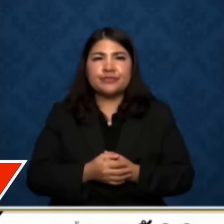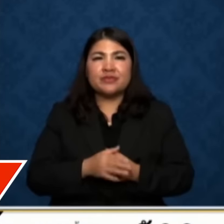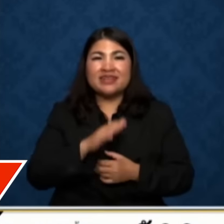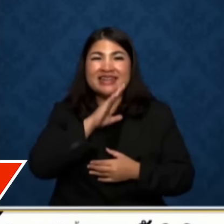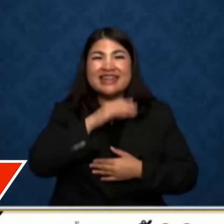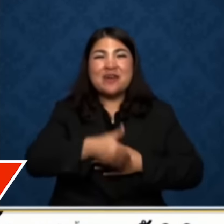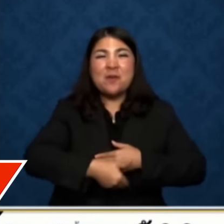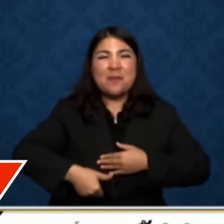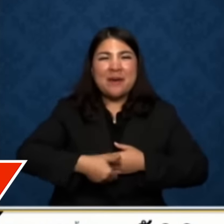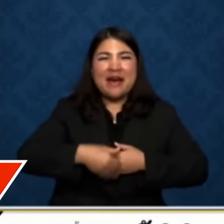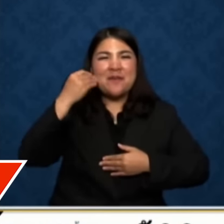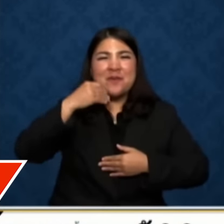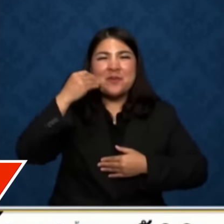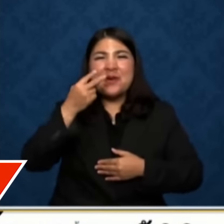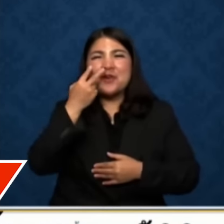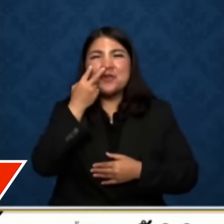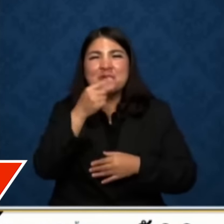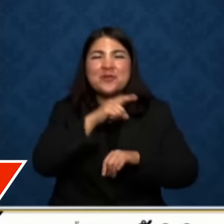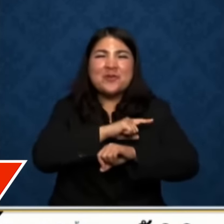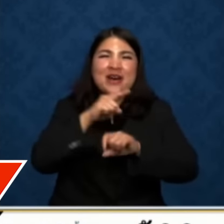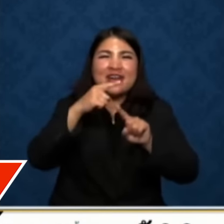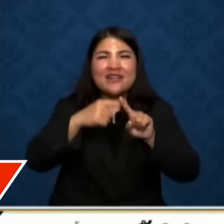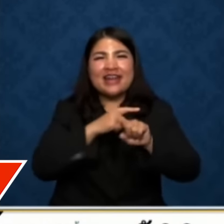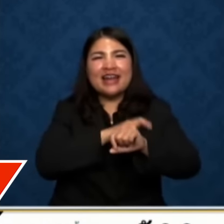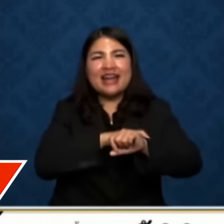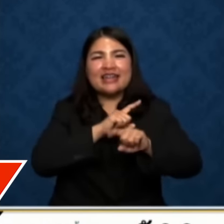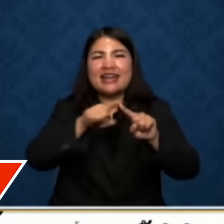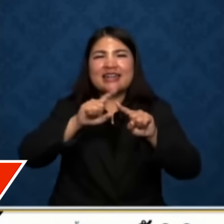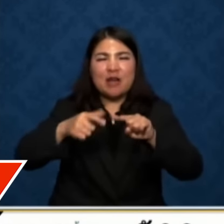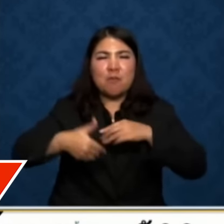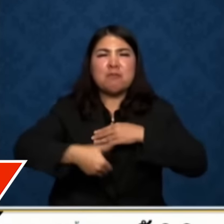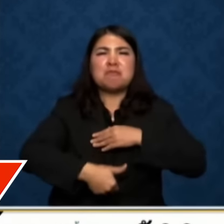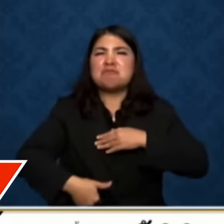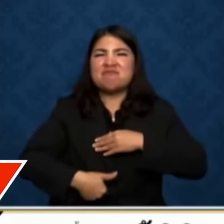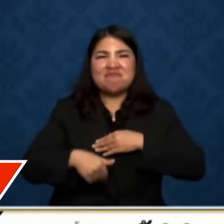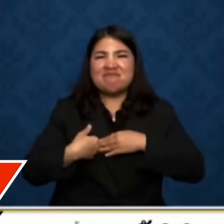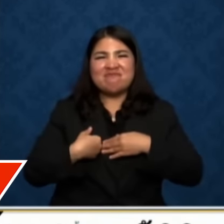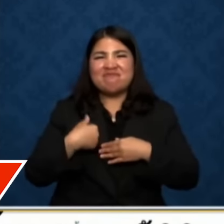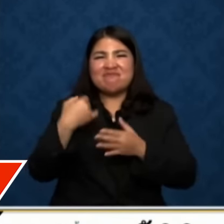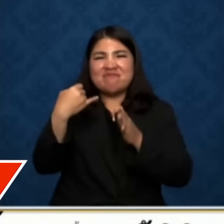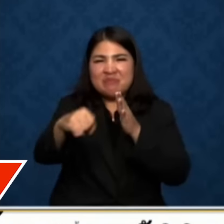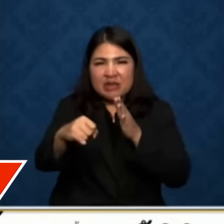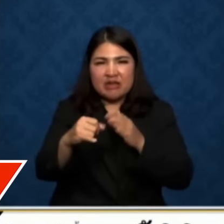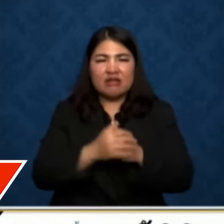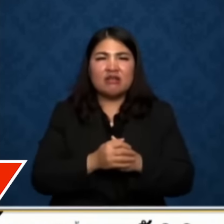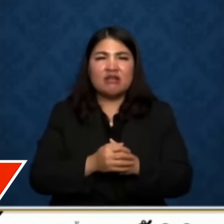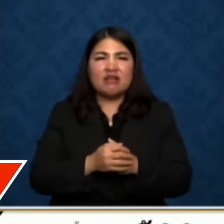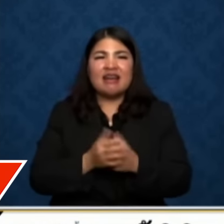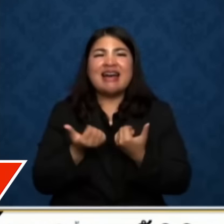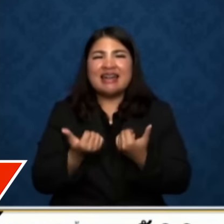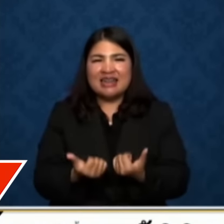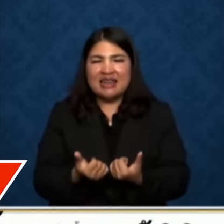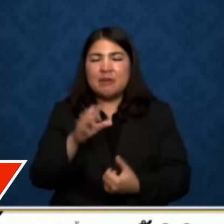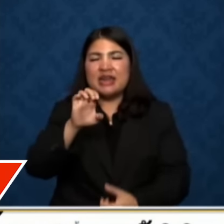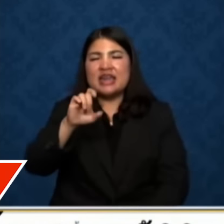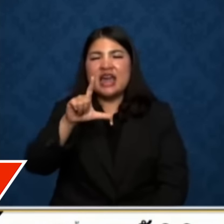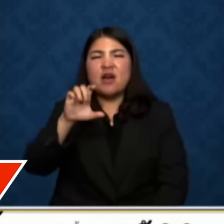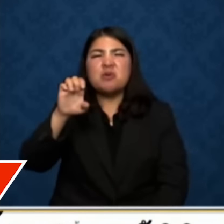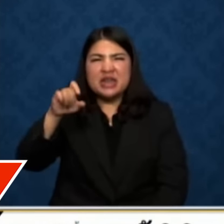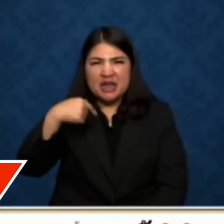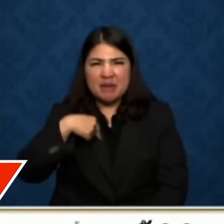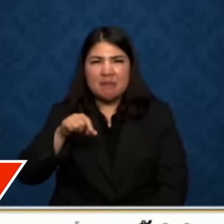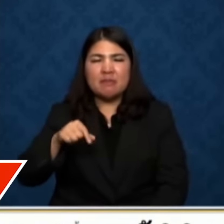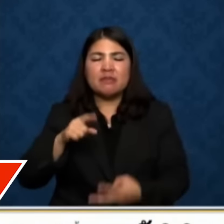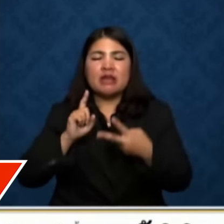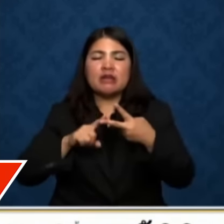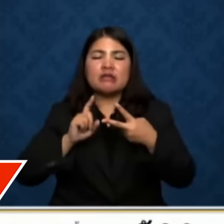ากันเยอะๆดูเลิกดูยามดูหมอมาไปฝากพิเศษมาแล้วไปผ่าเนี่ยอันนี้ไม่ใช่อันนี้เป็น elective case เป็นเคสทางเลือกเพราะฉะนั้นผ